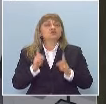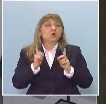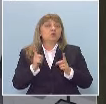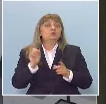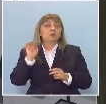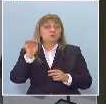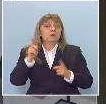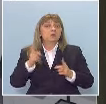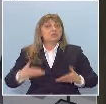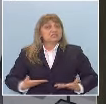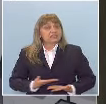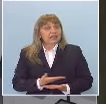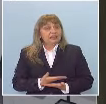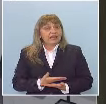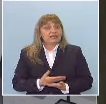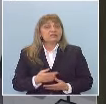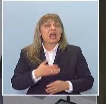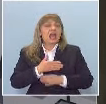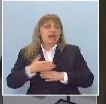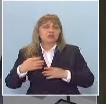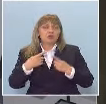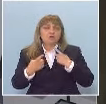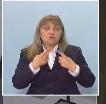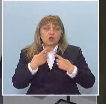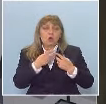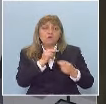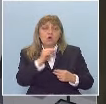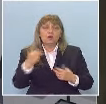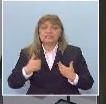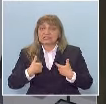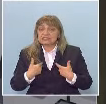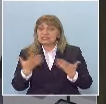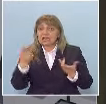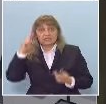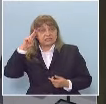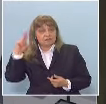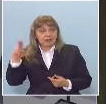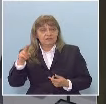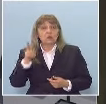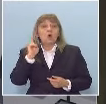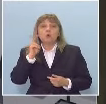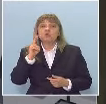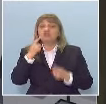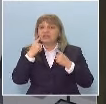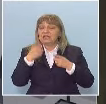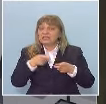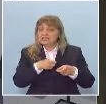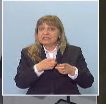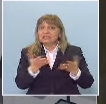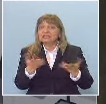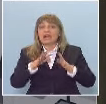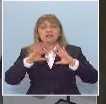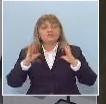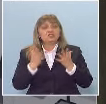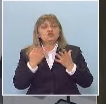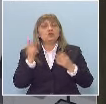могли интересни. Редовно се говори с нас как се справяме. Учителите следят отблизо всички ученици как работят, как се движат и